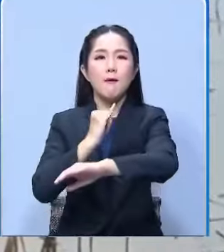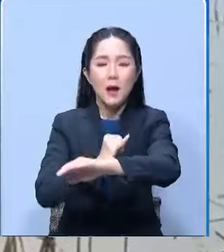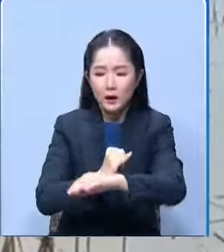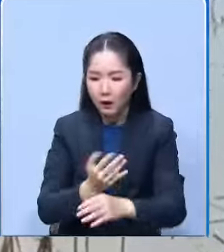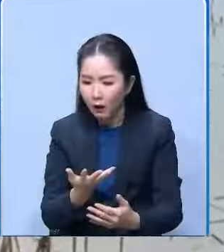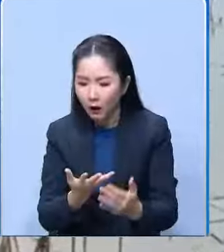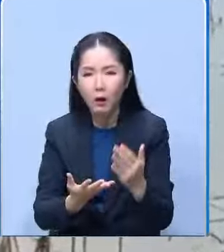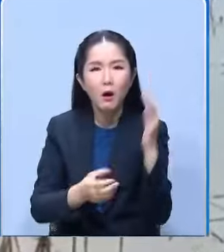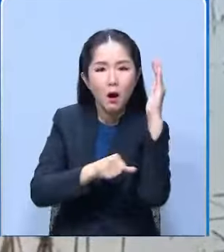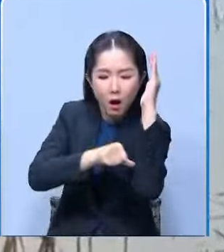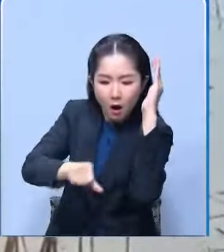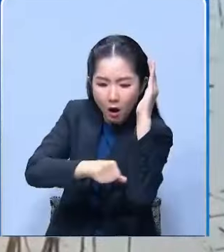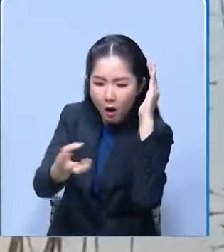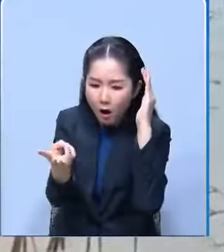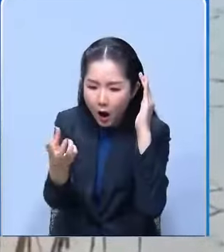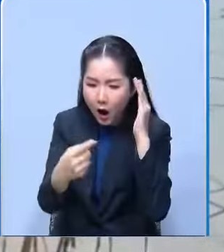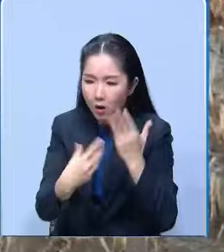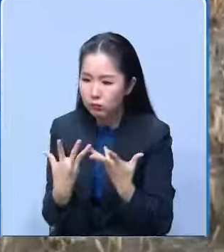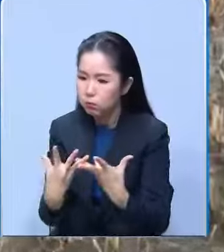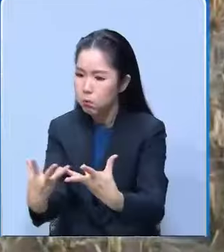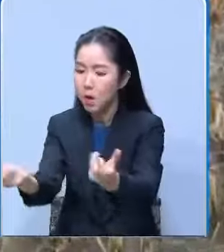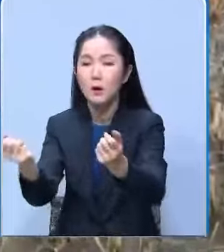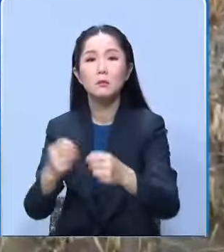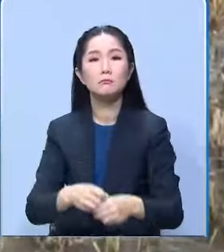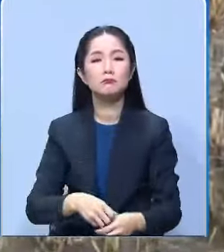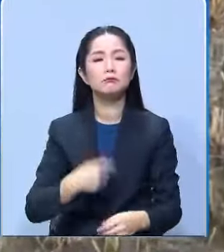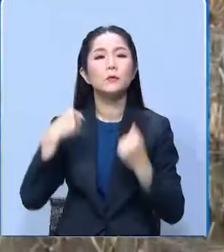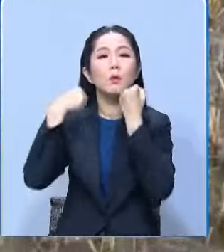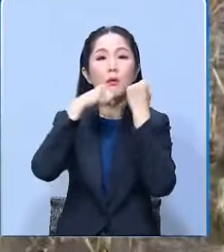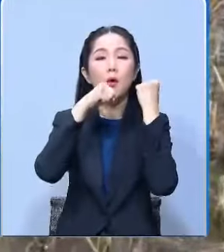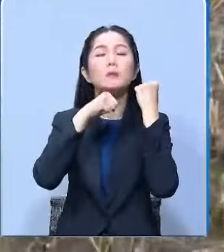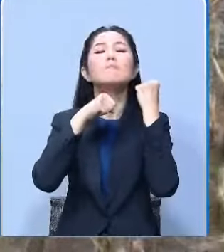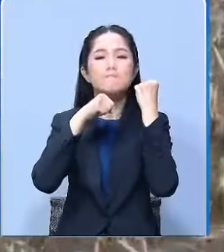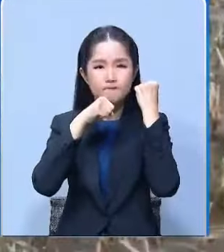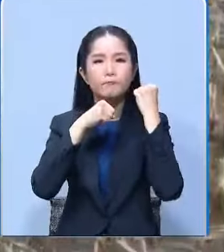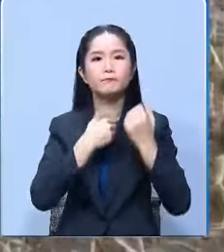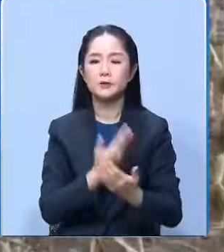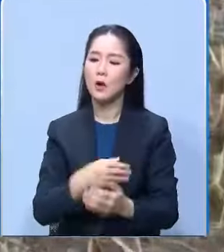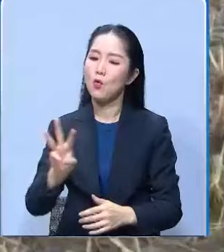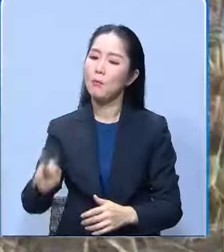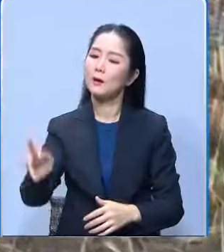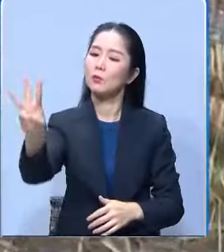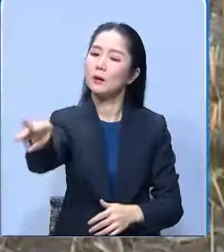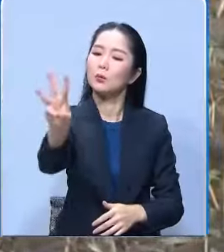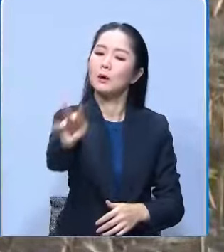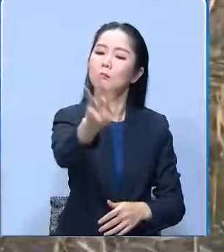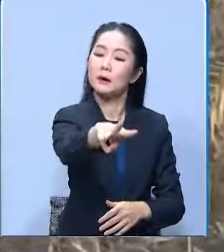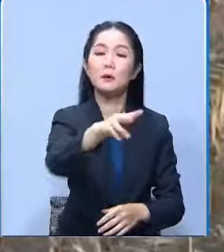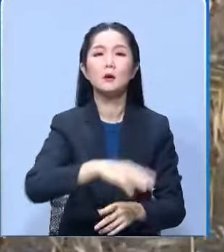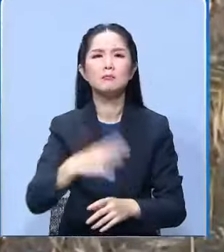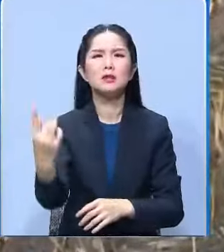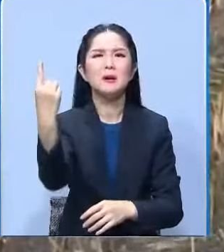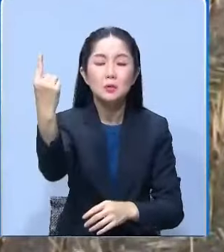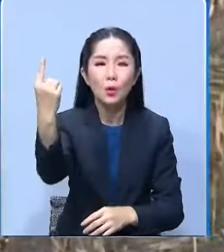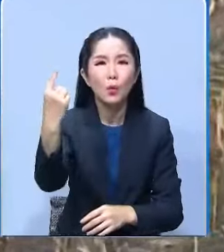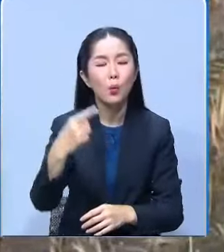หายแบบนี้ตอนแรกทางเจ้าของไร่อ้อยตกลงจะจ่ายให้คนละ 6,000บาทครับแต่มีอยู่ 1รายเสียหายหนัก